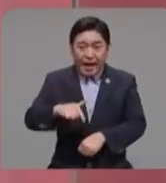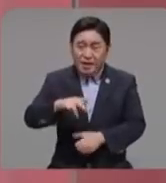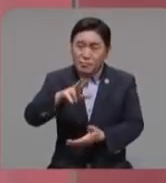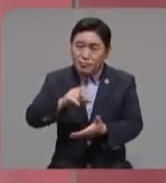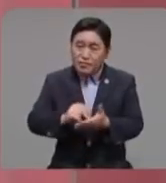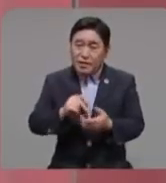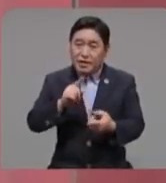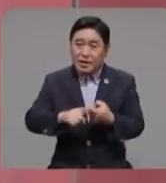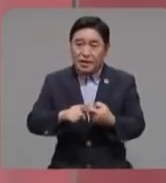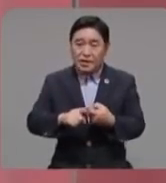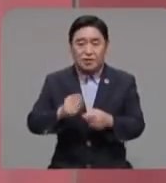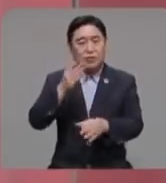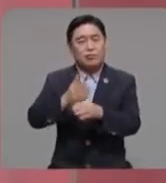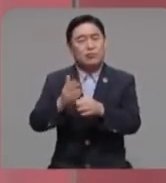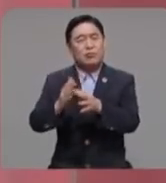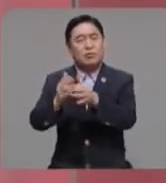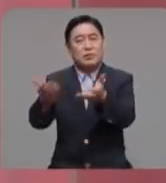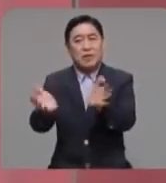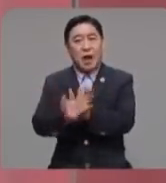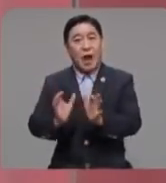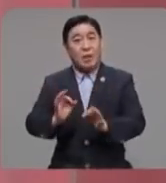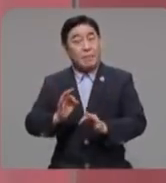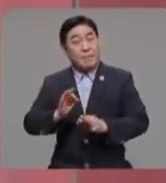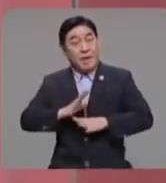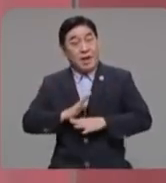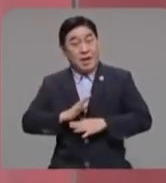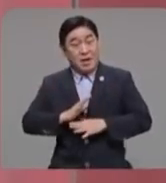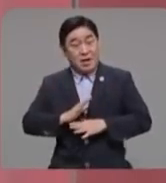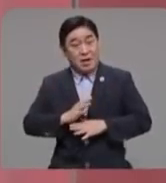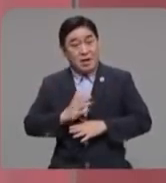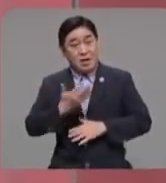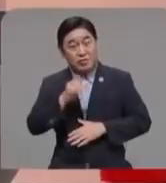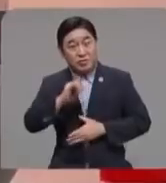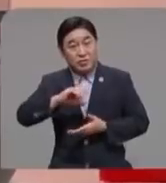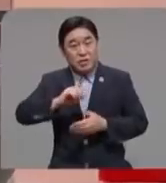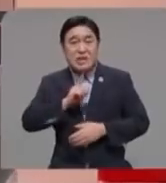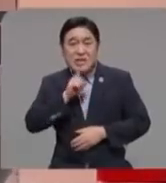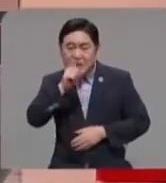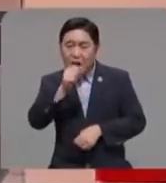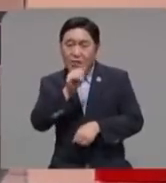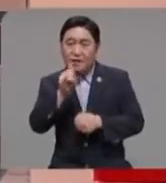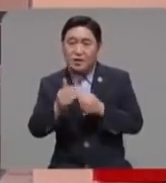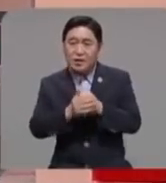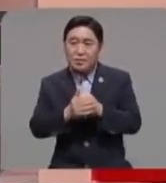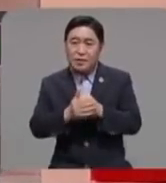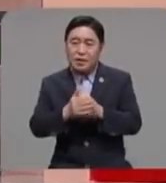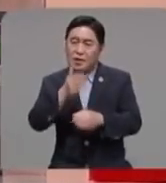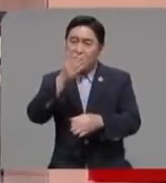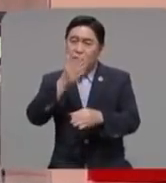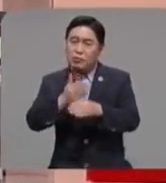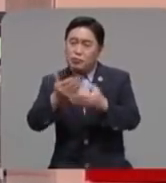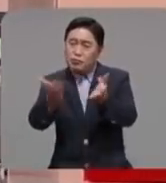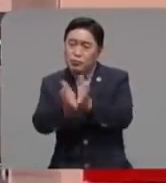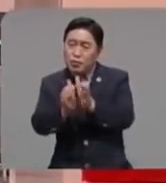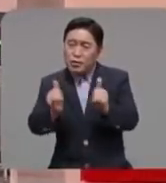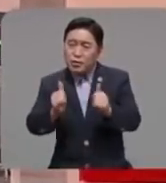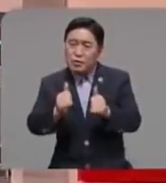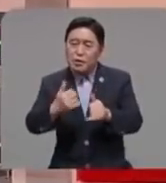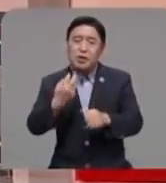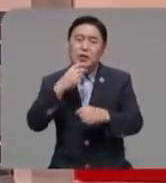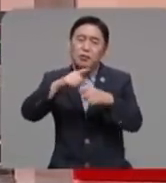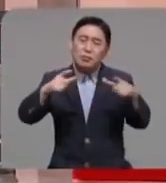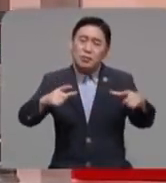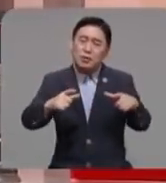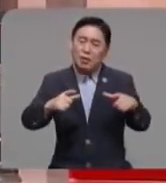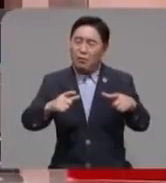이런 부분들에 대해서는 사실 중도층들이 경악할 만한 이런 주장들을 많이 하고 계셔가지고 중도와 수도권이 유승민 후보님에